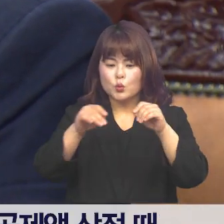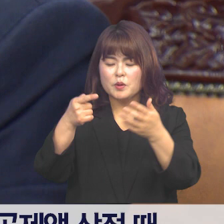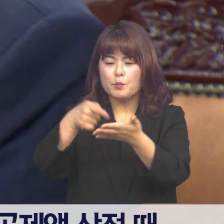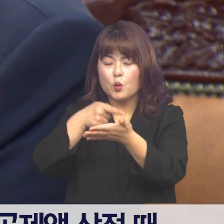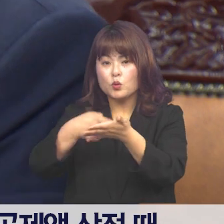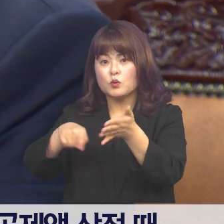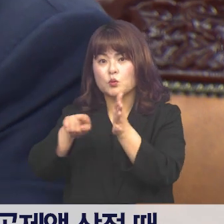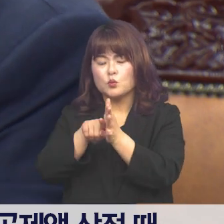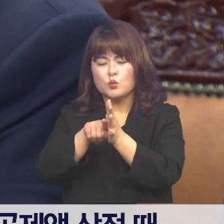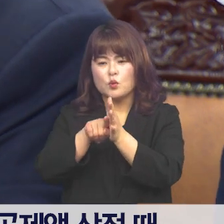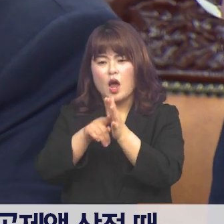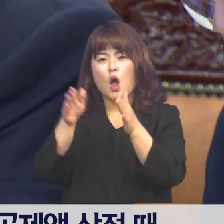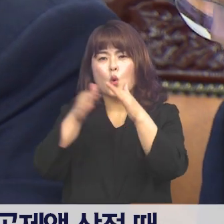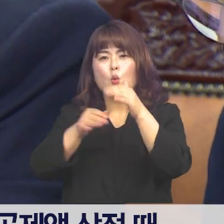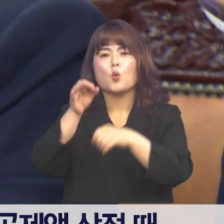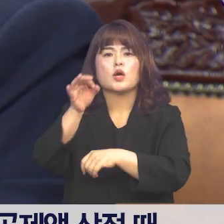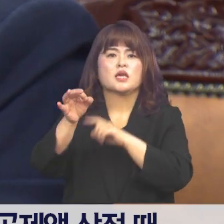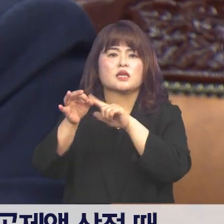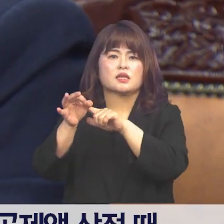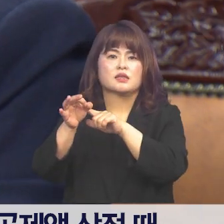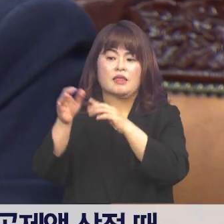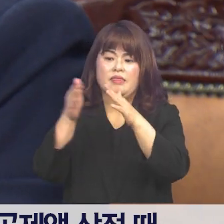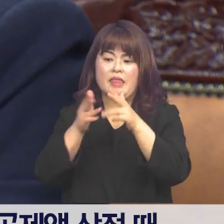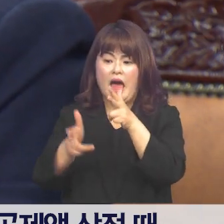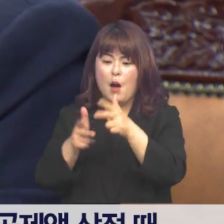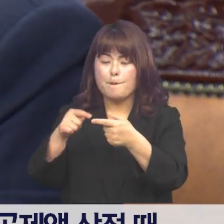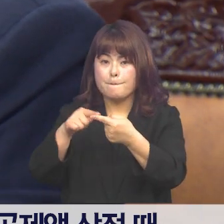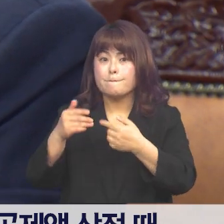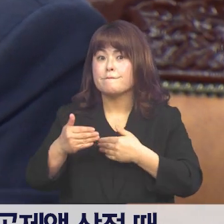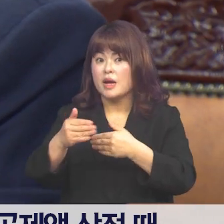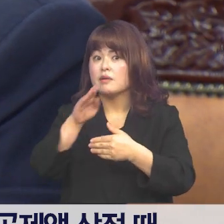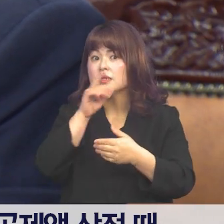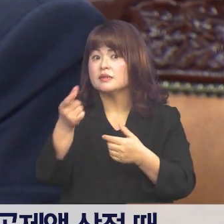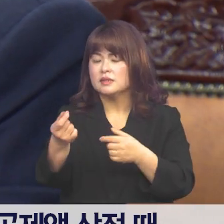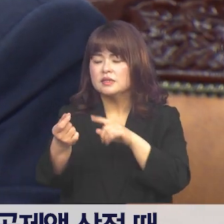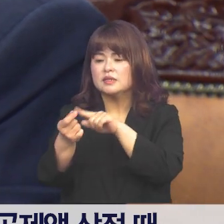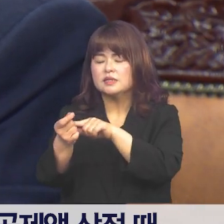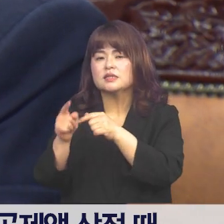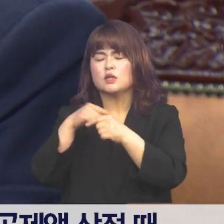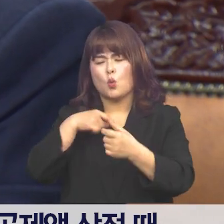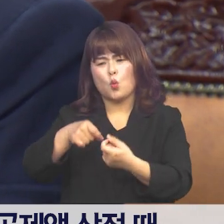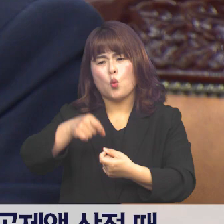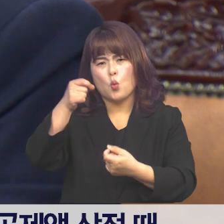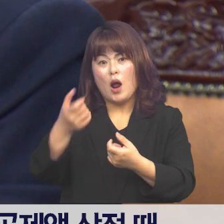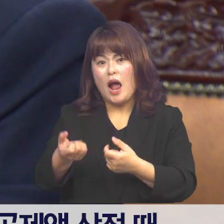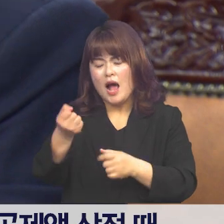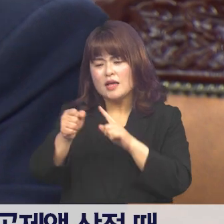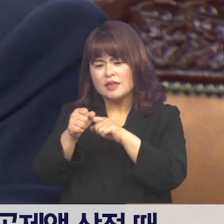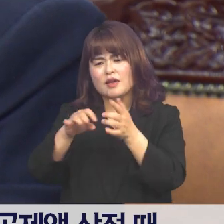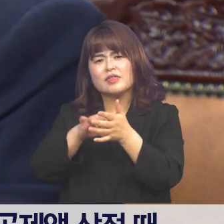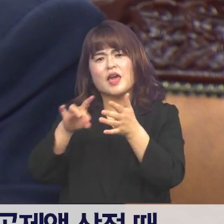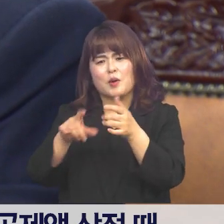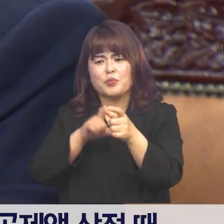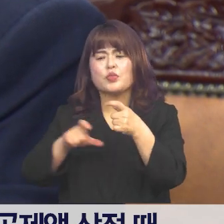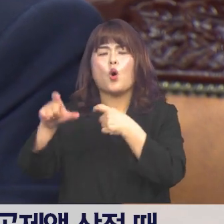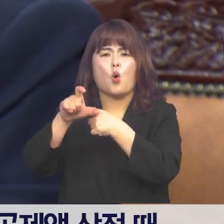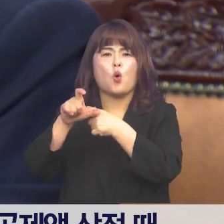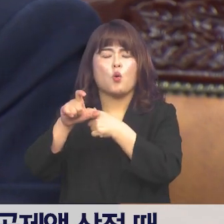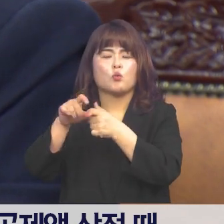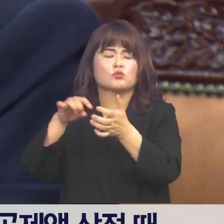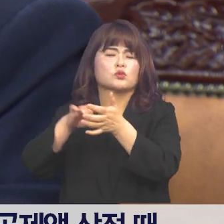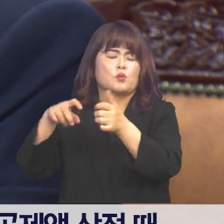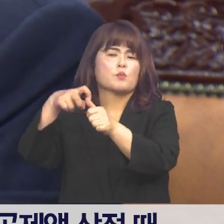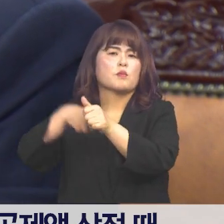토지 보상의 경우에 공익사업에 따른 것이기 때문에 장기 보유 특별 공제액 산정 때